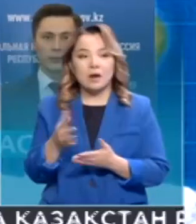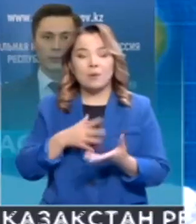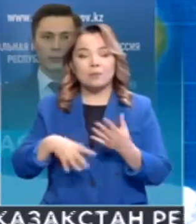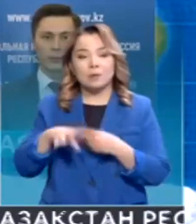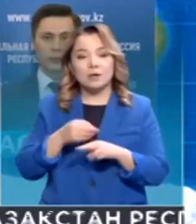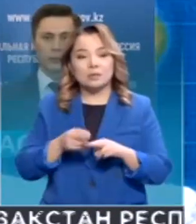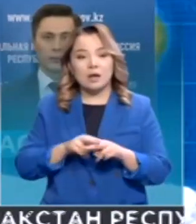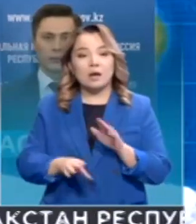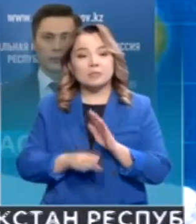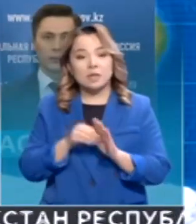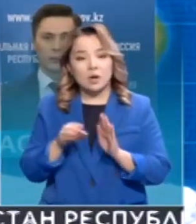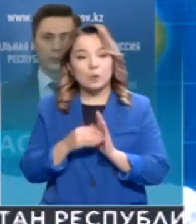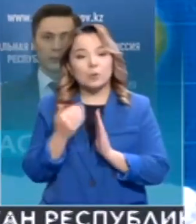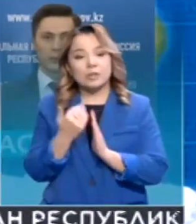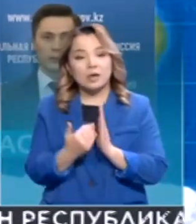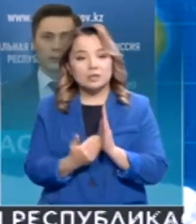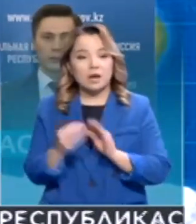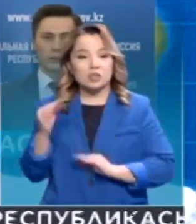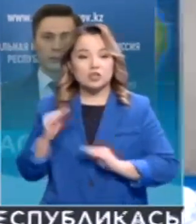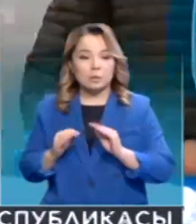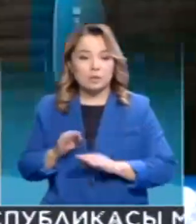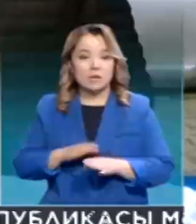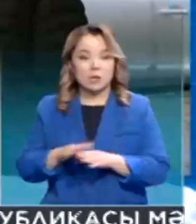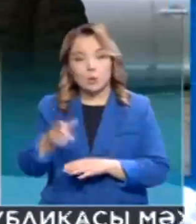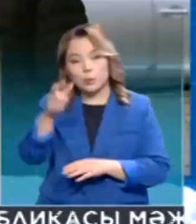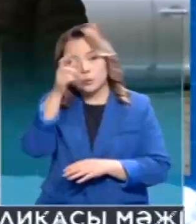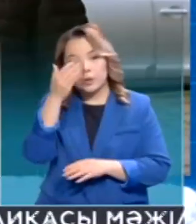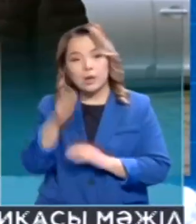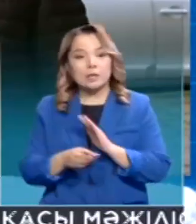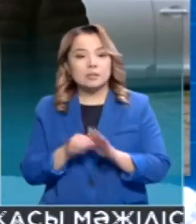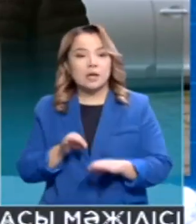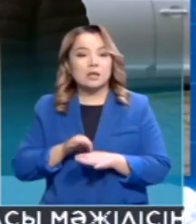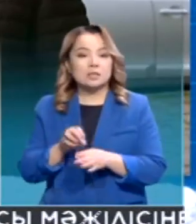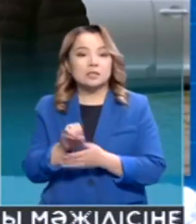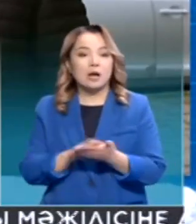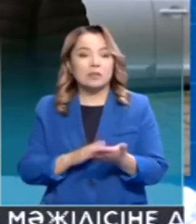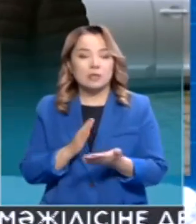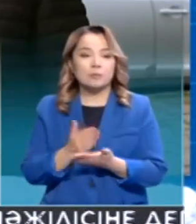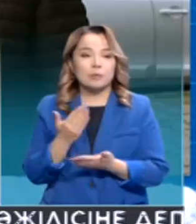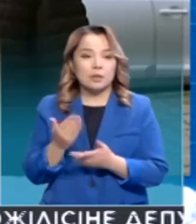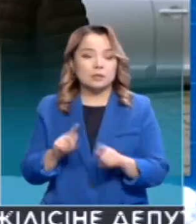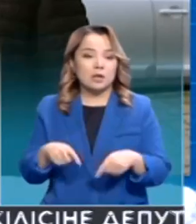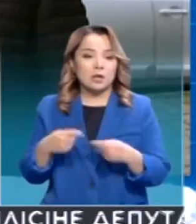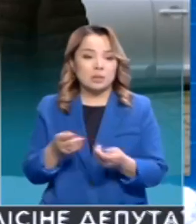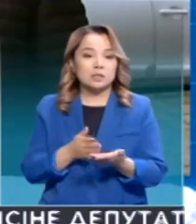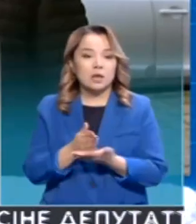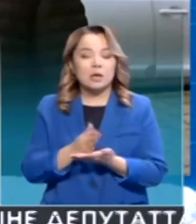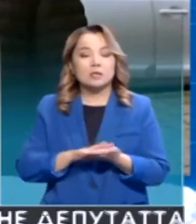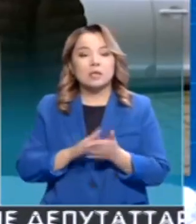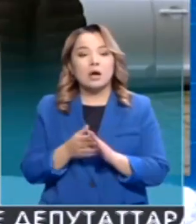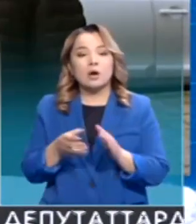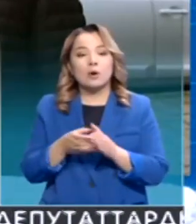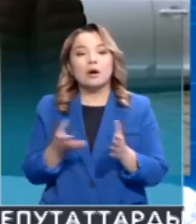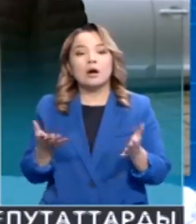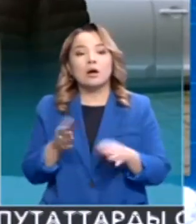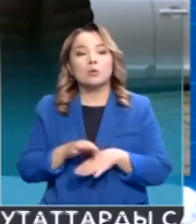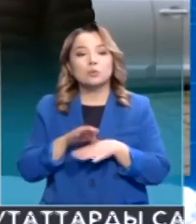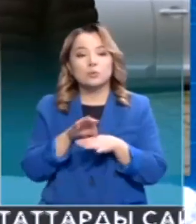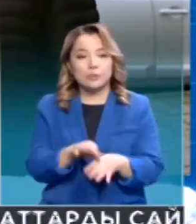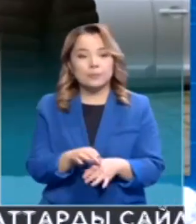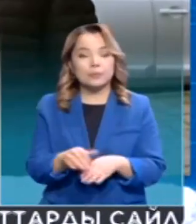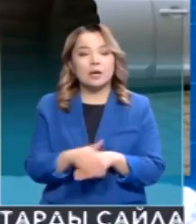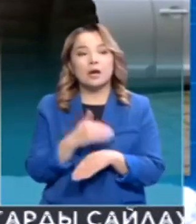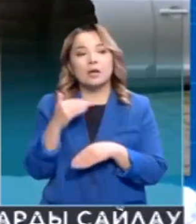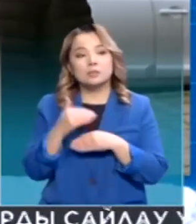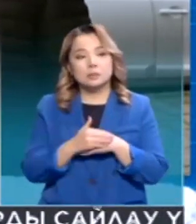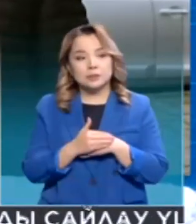барлығы да сайлау тәртібіне сай жабдықталған. Ал Түркияда сайлау әлі жалғасуда. Хайдос, саяси науқан қалай өтуде?